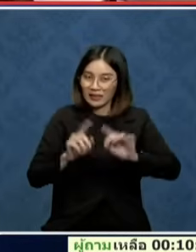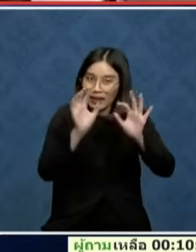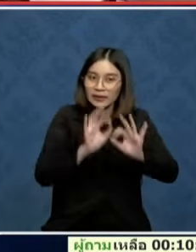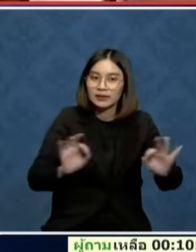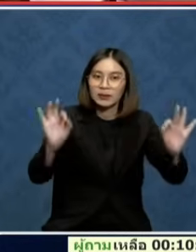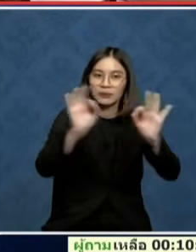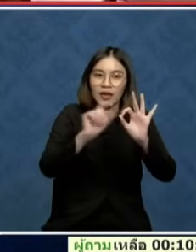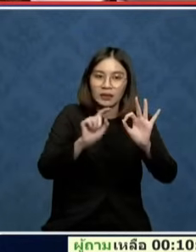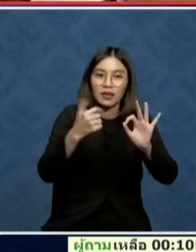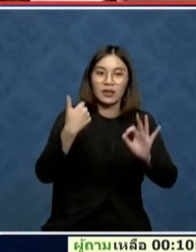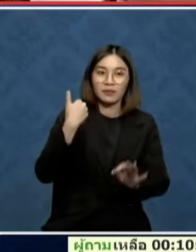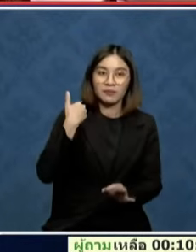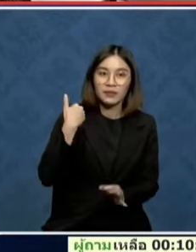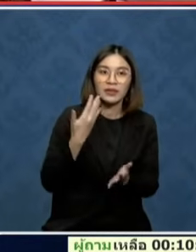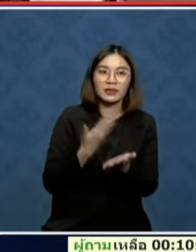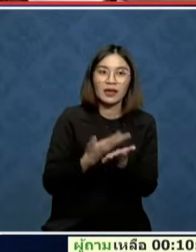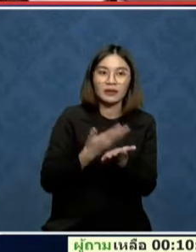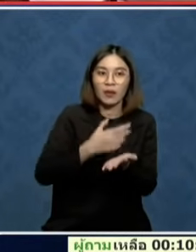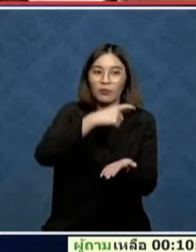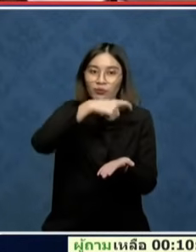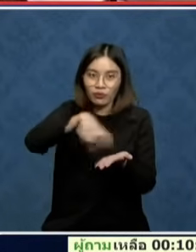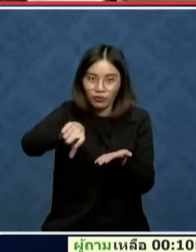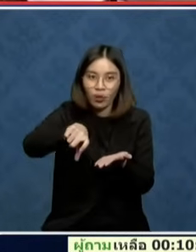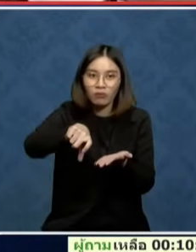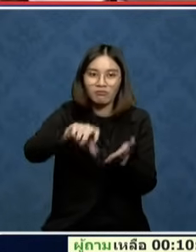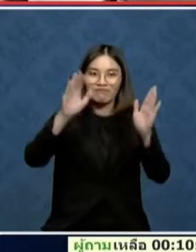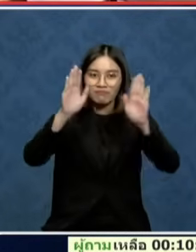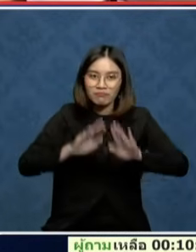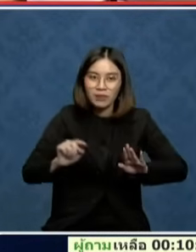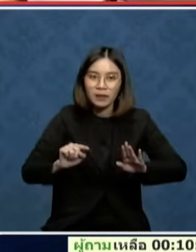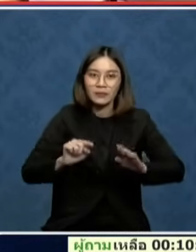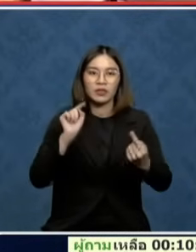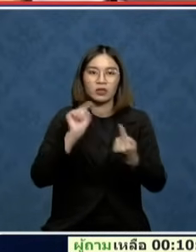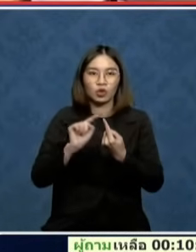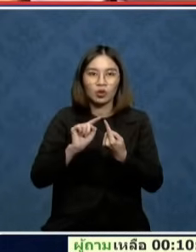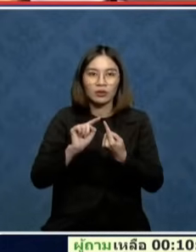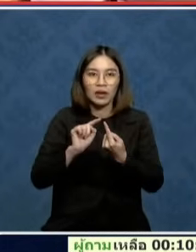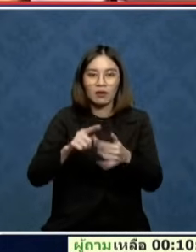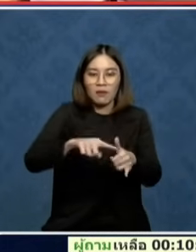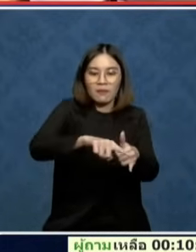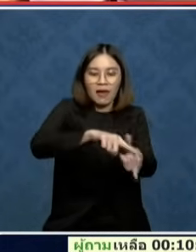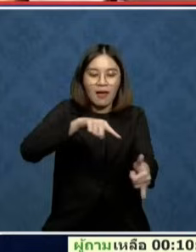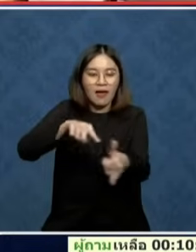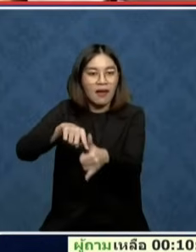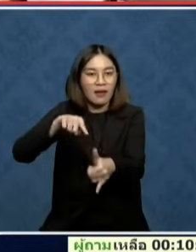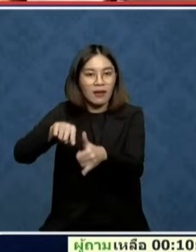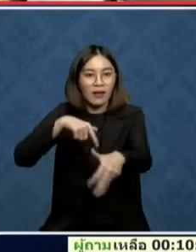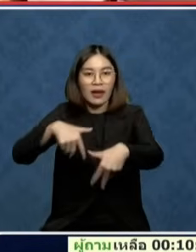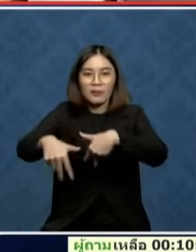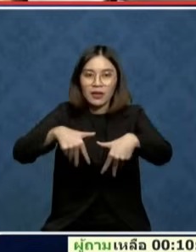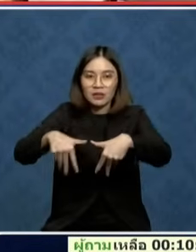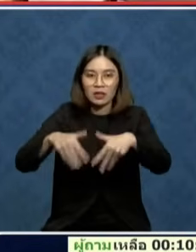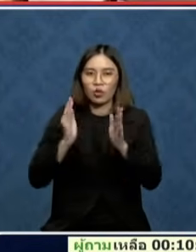ญก็คือมันมีการใช้ transaction ลักษณะนี้ในการไปเข็นค่าประชาชน